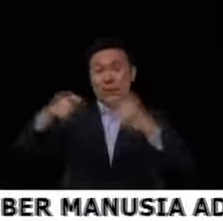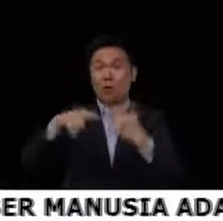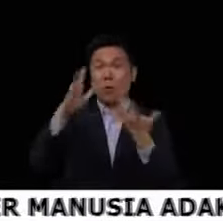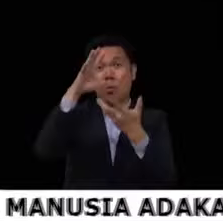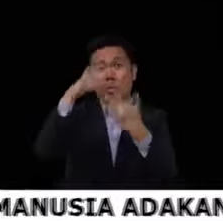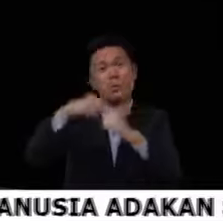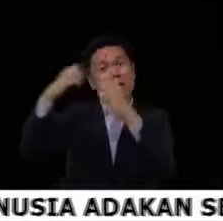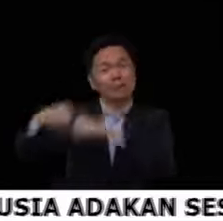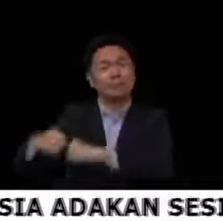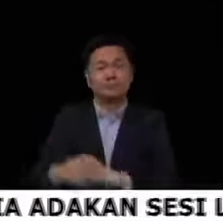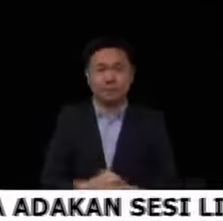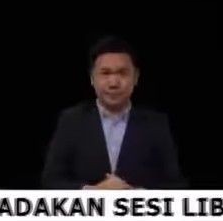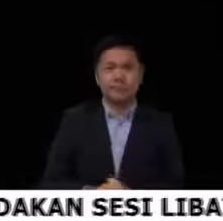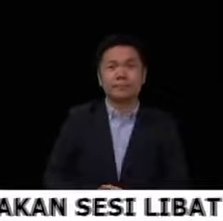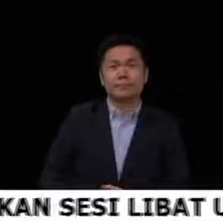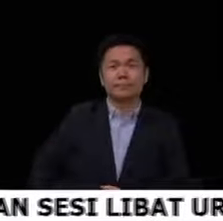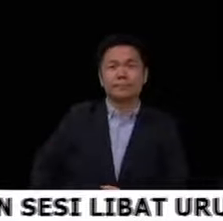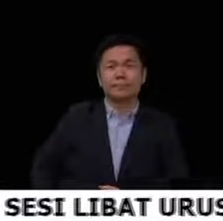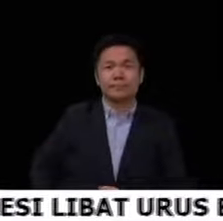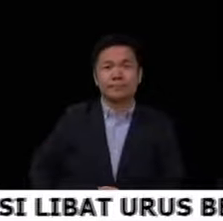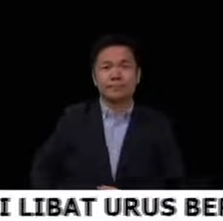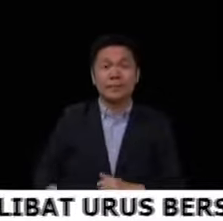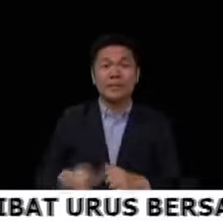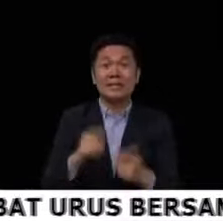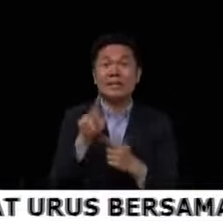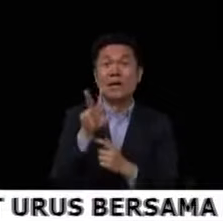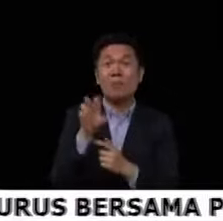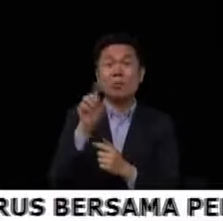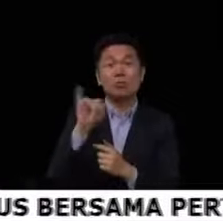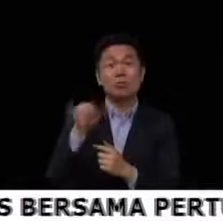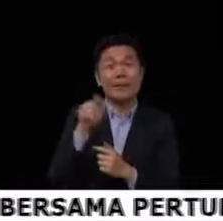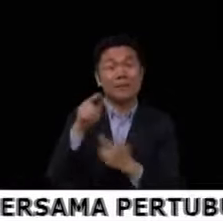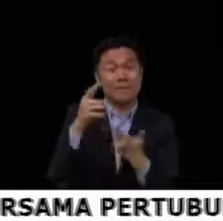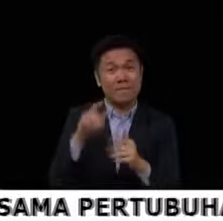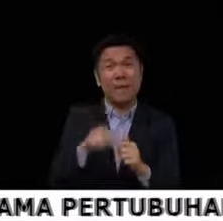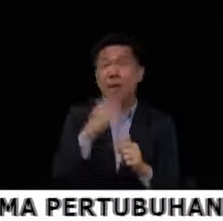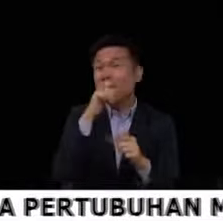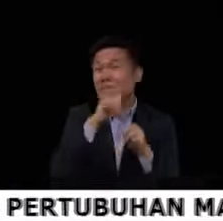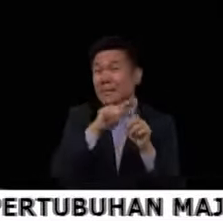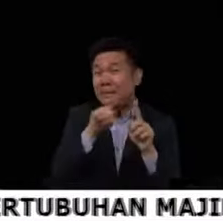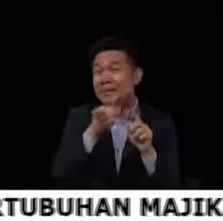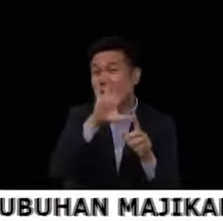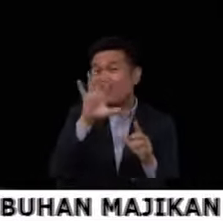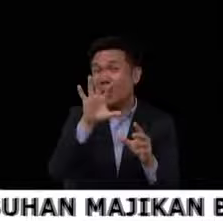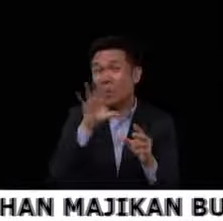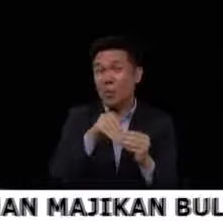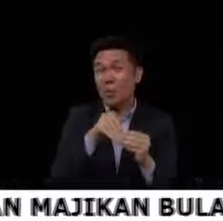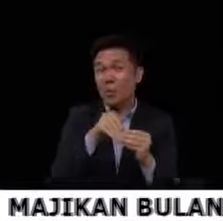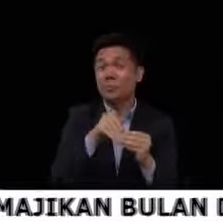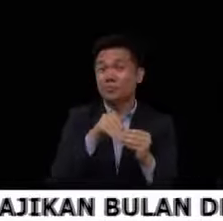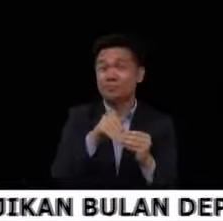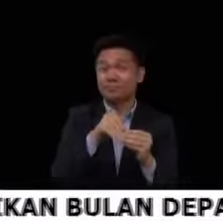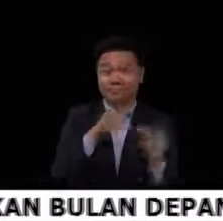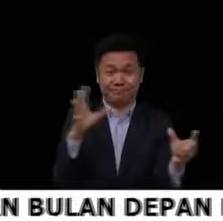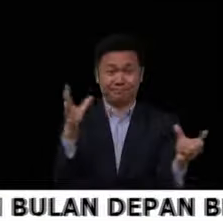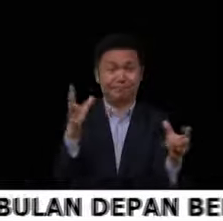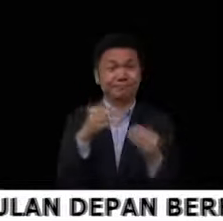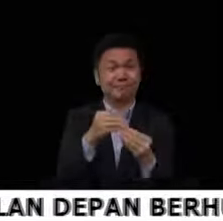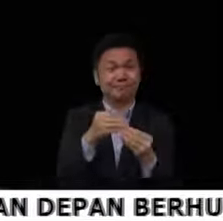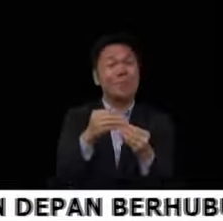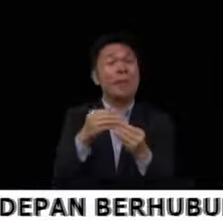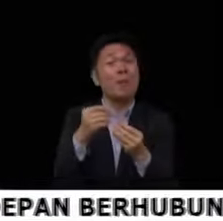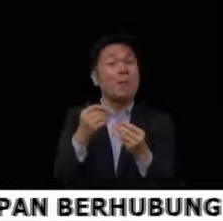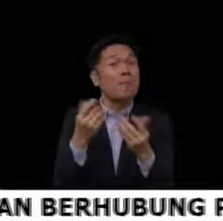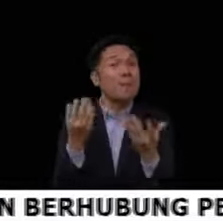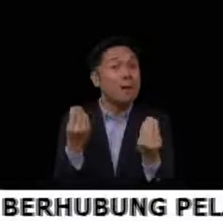manakala untuk curut kita dapat untuk kan Hampir 130000000 tapi keseluruhan kalau kita gabungkan ke dua-duanya kita